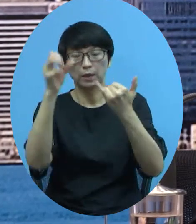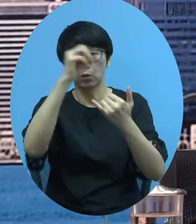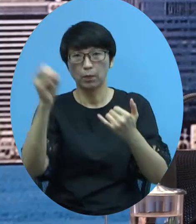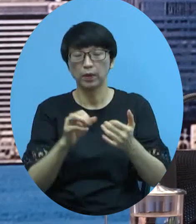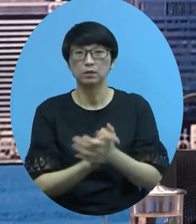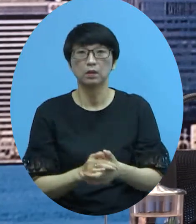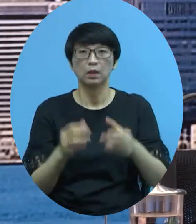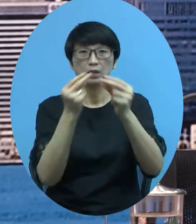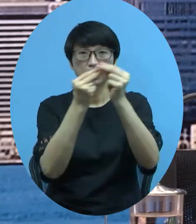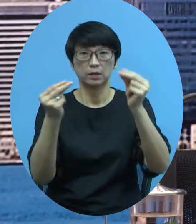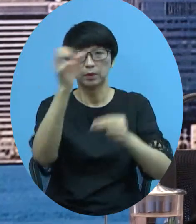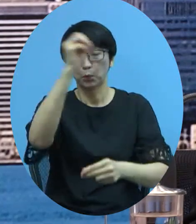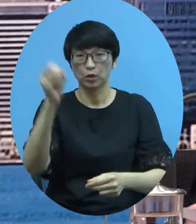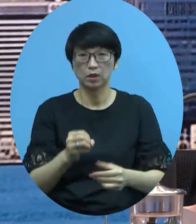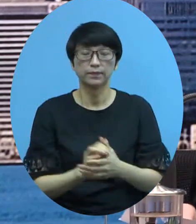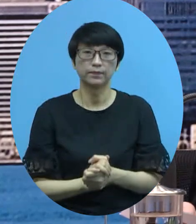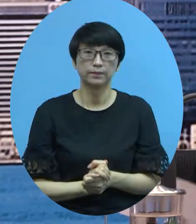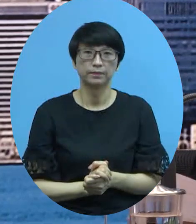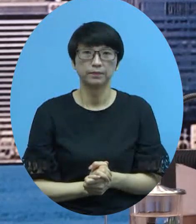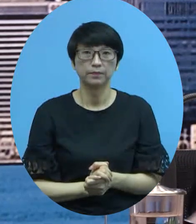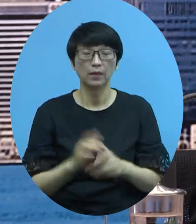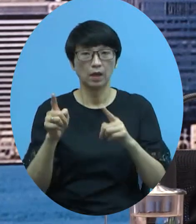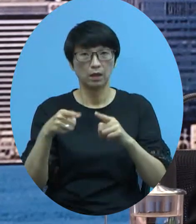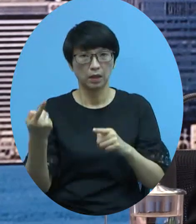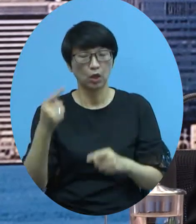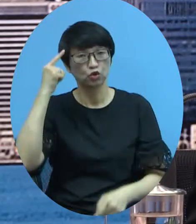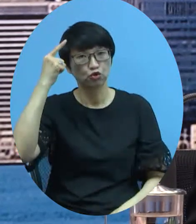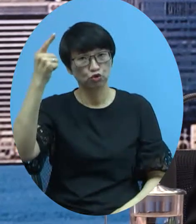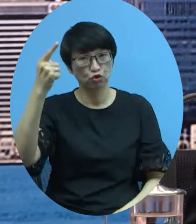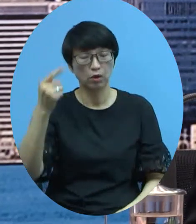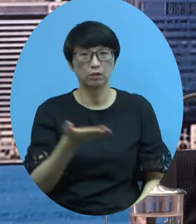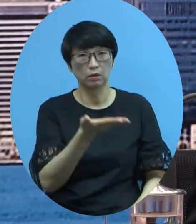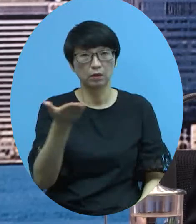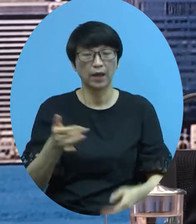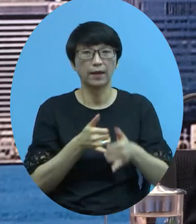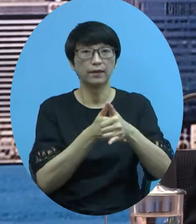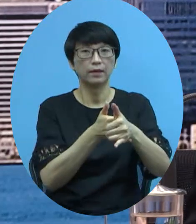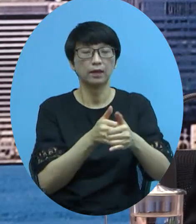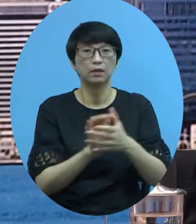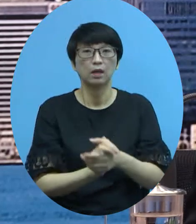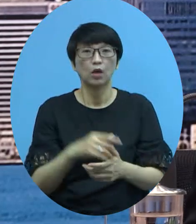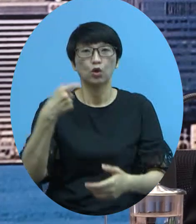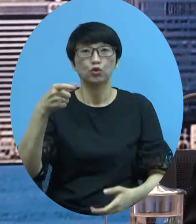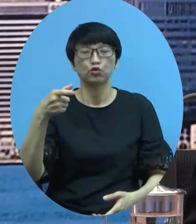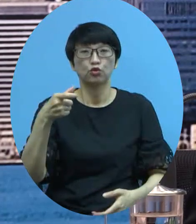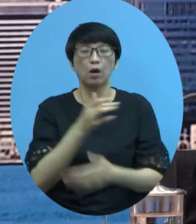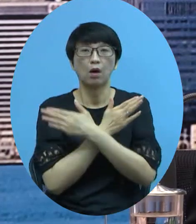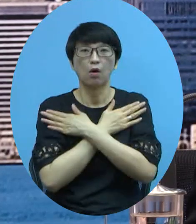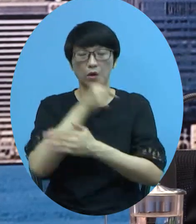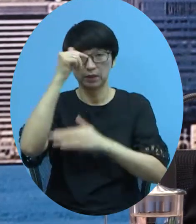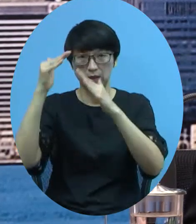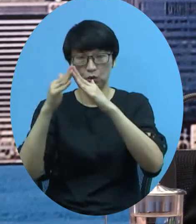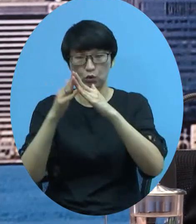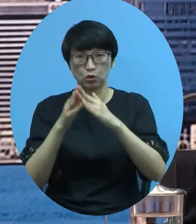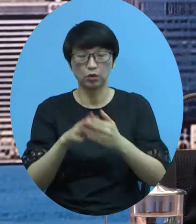埋77%。咁咧，另外咧都想同大家跟進翻咧博愛醫院嗰個確診嘅個案